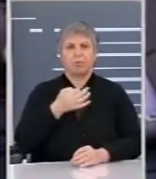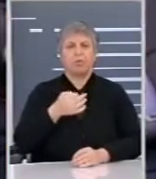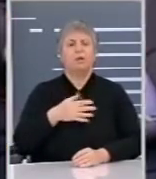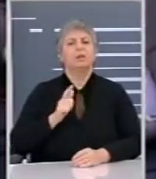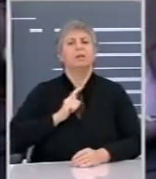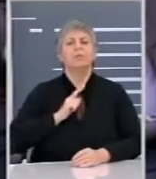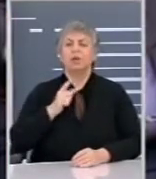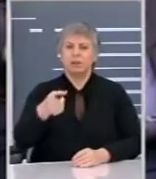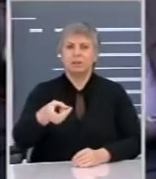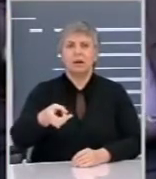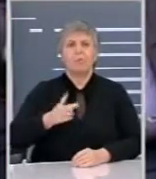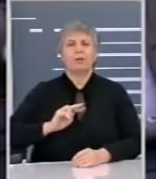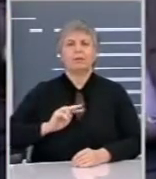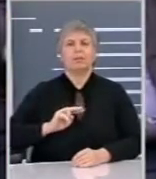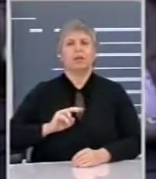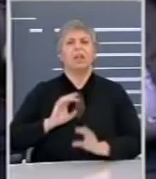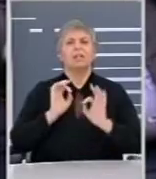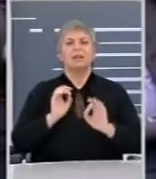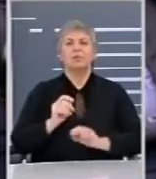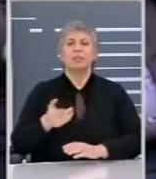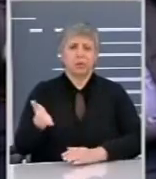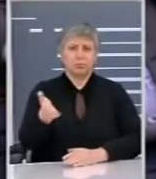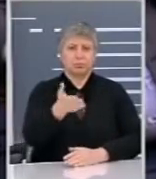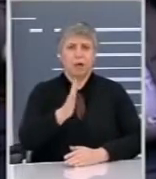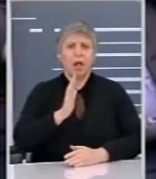απαντήσετε, αλλά και ο ελληνικός λαός να βγάλει τα συμπεράσματά του.